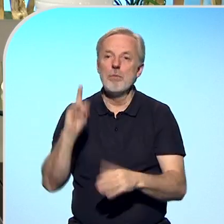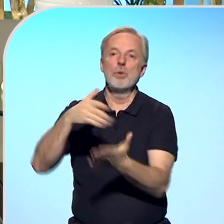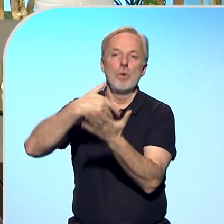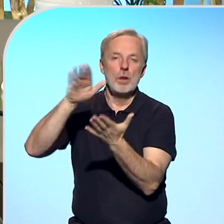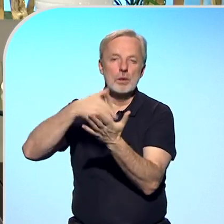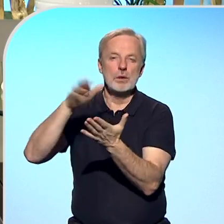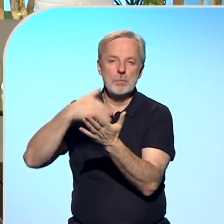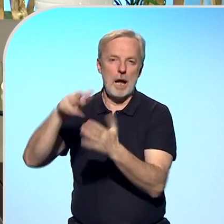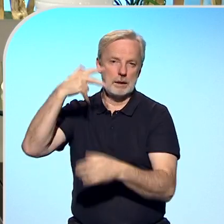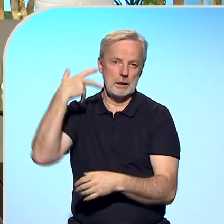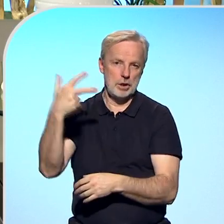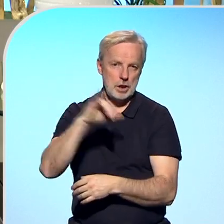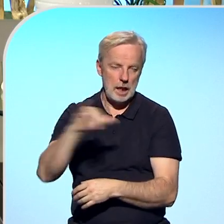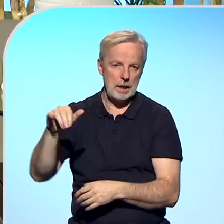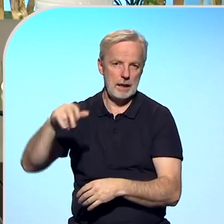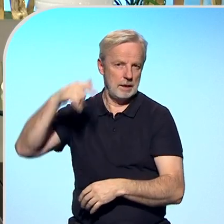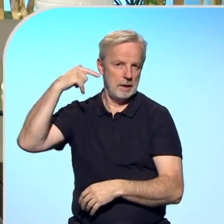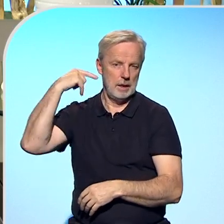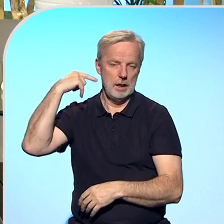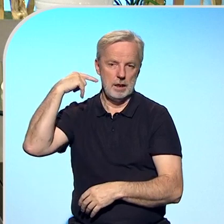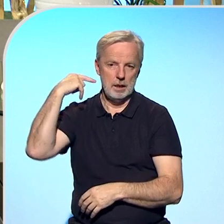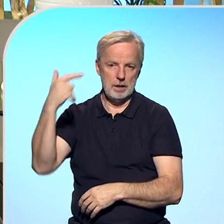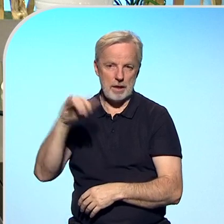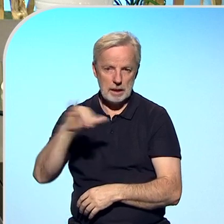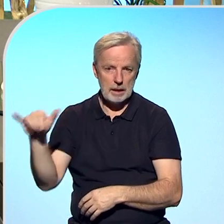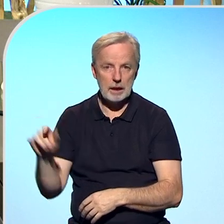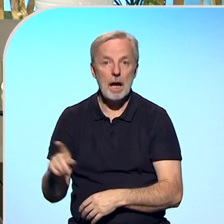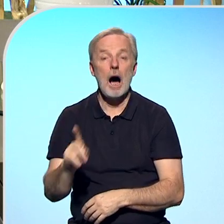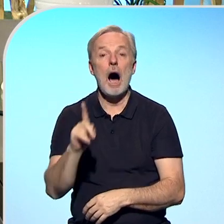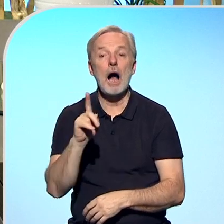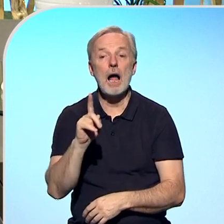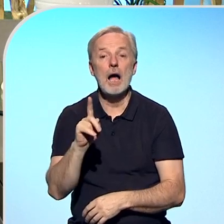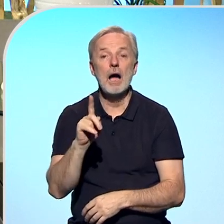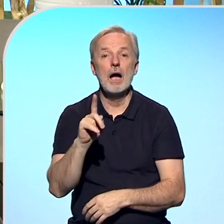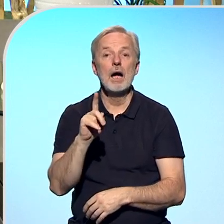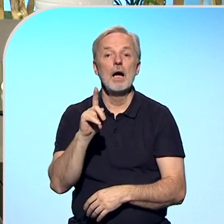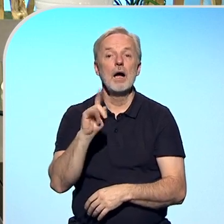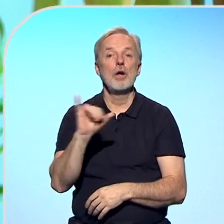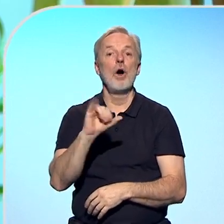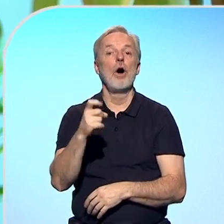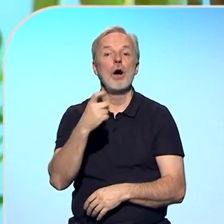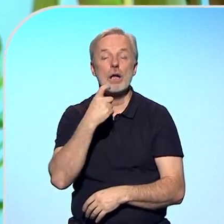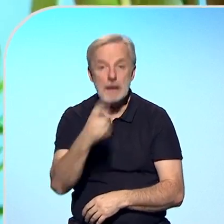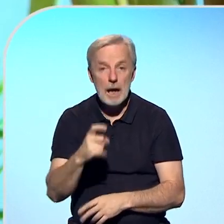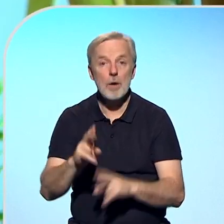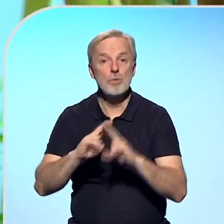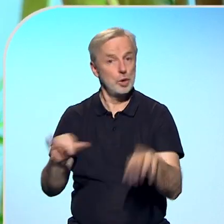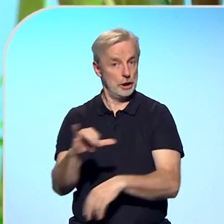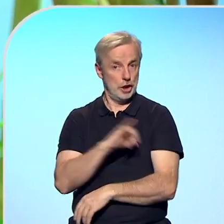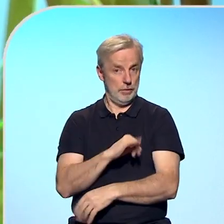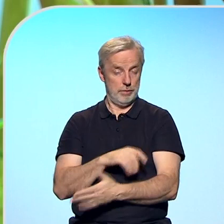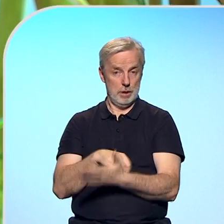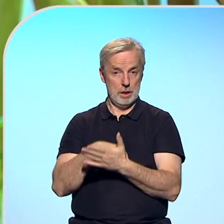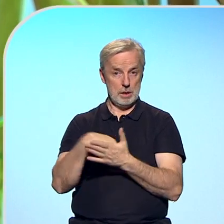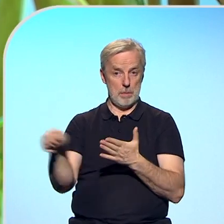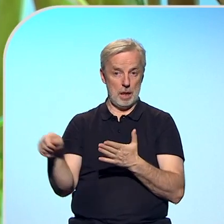alebo 25 alebo 20. Keď na druhou stranu, to je za 4 roky, když tedy 25 ročně. Ide, ano, na druhou stranu, ale musíme myslet na to, že někde,